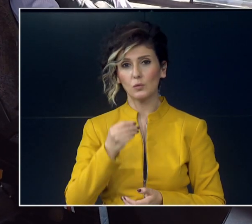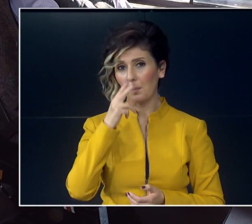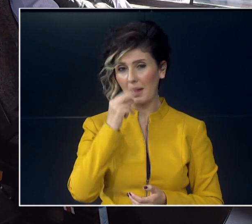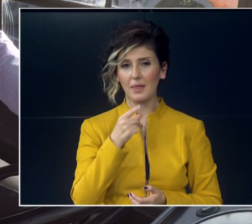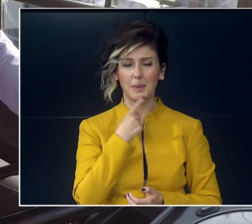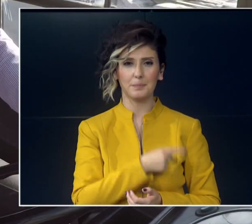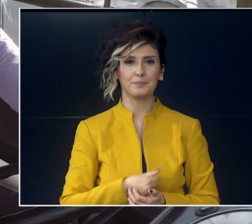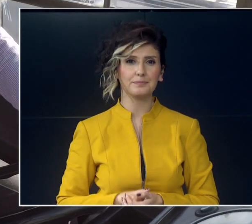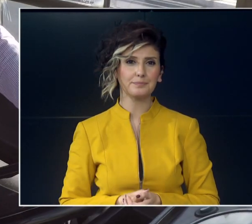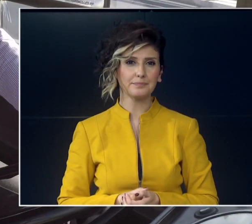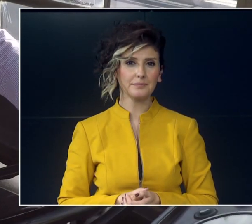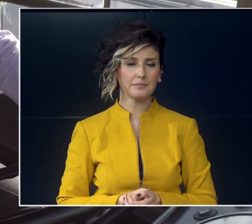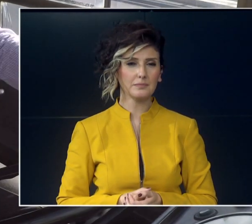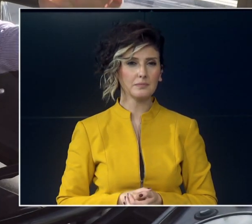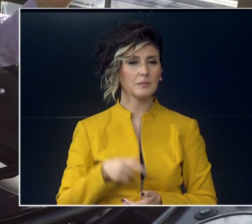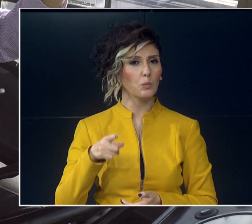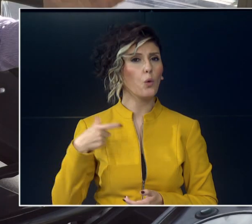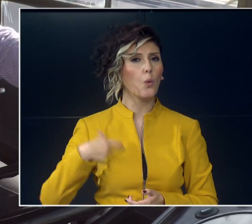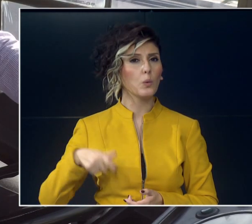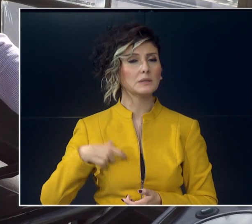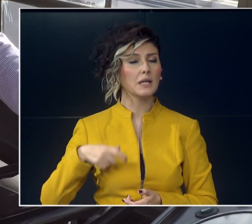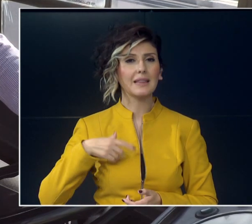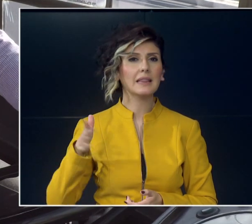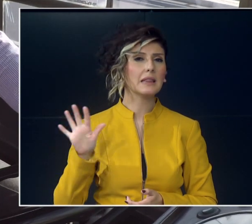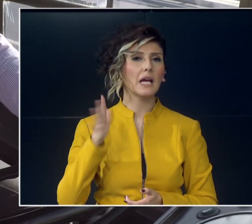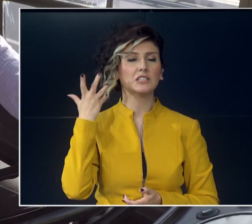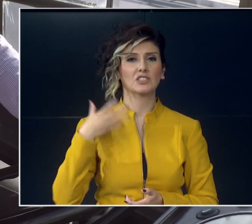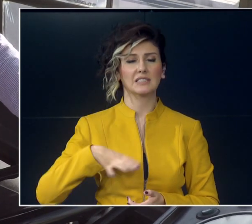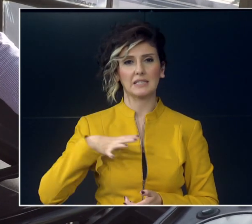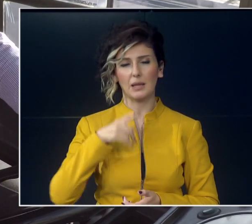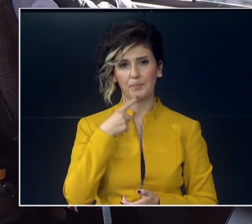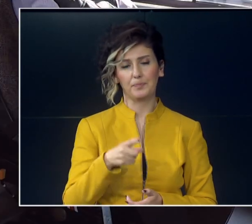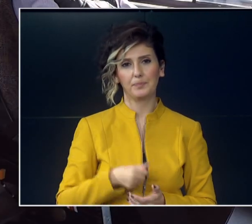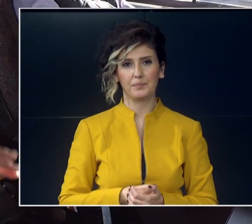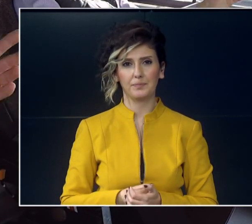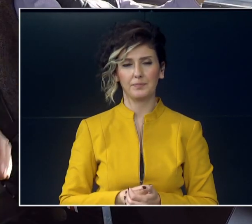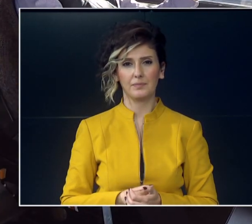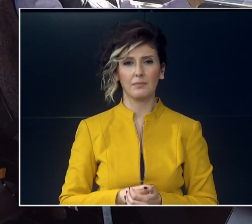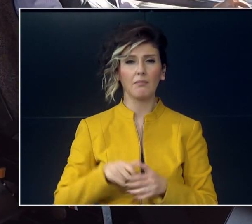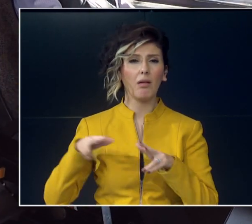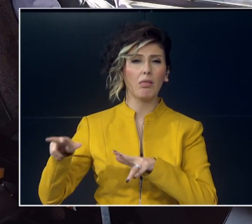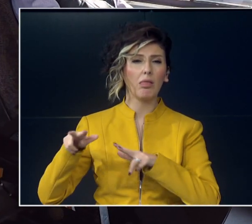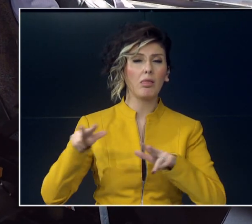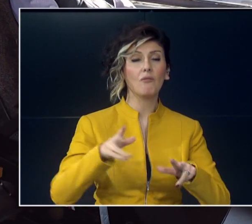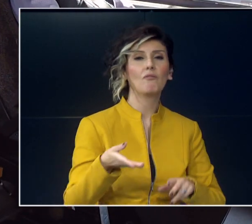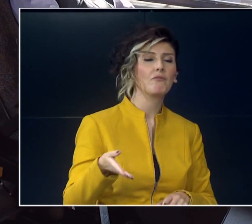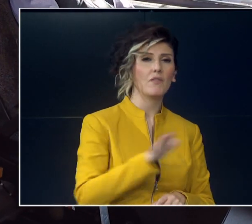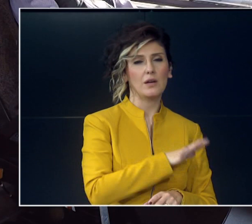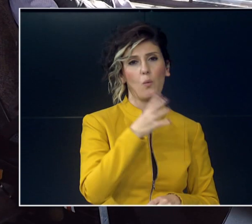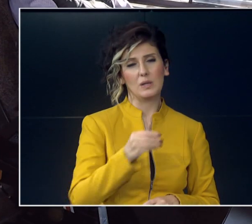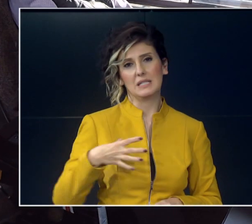beğendim. Bunun özellikle böyle değişik olmasını istedim. Diğerlerinden farklı olsun